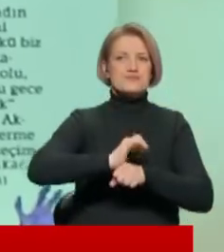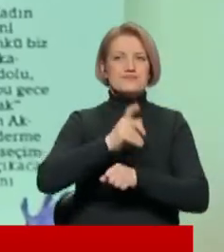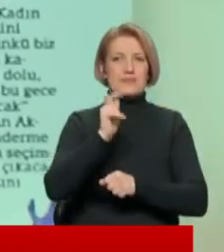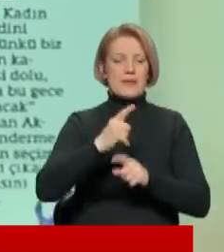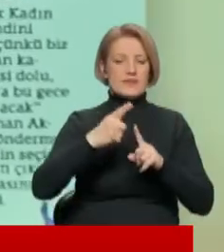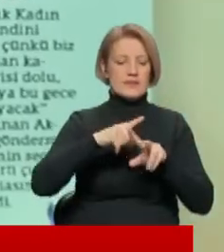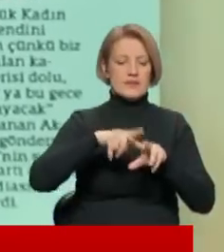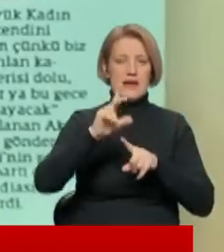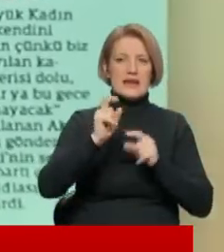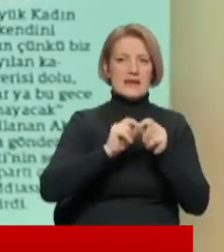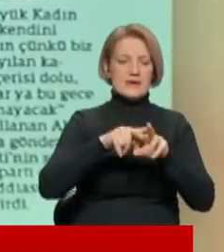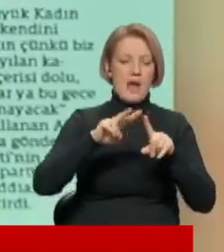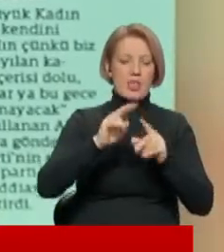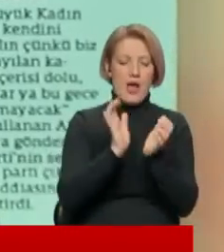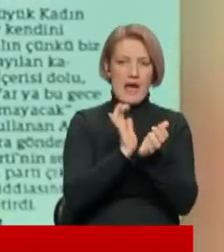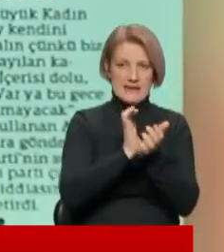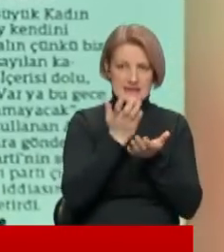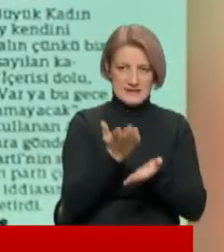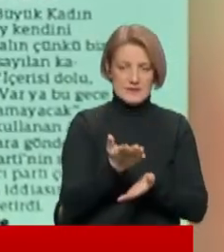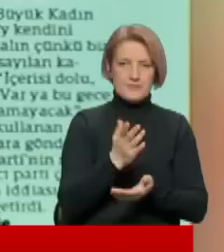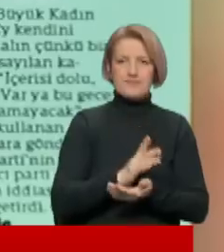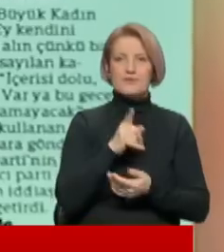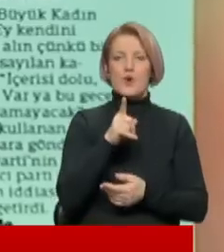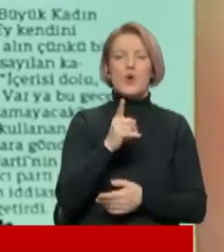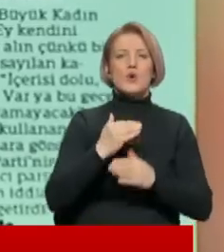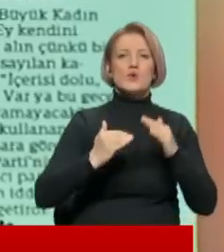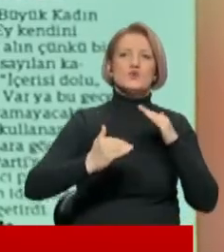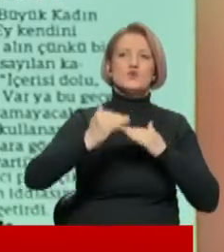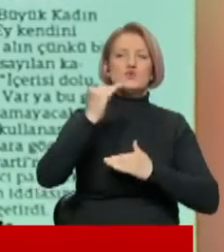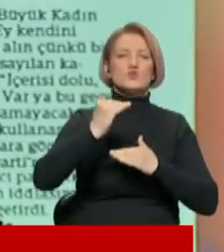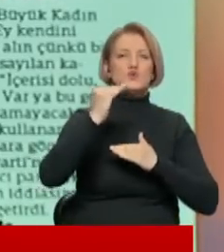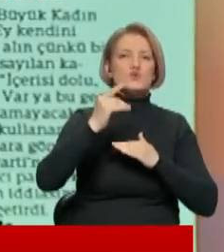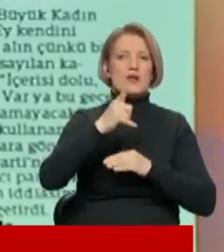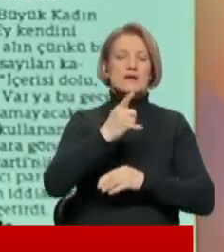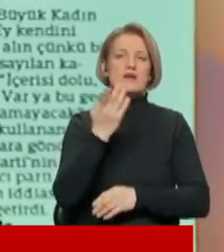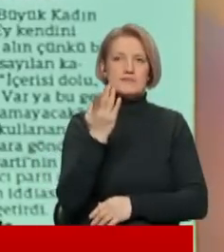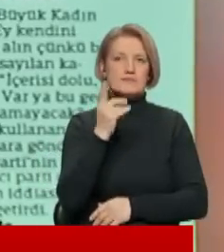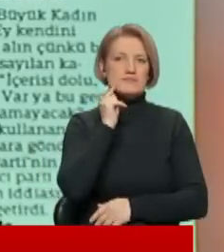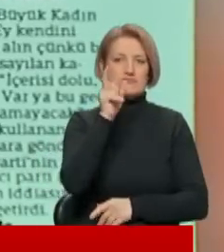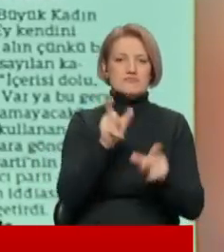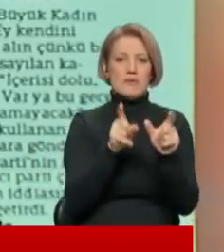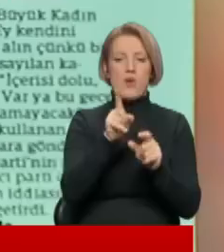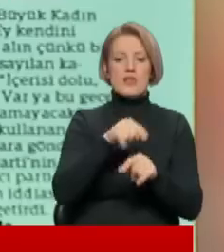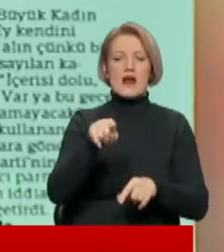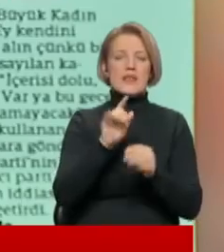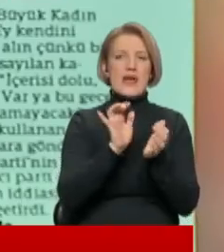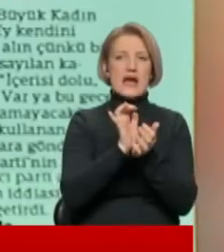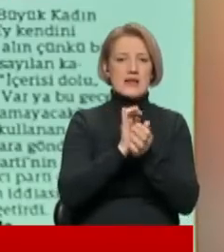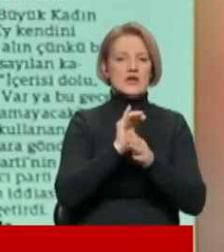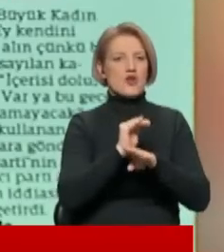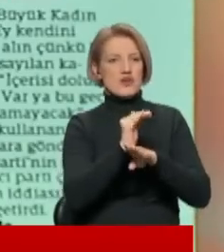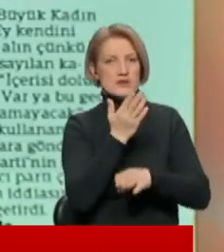ama Taliban ailesi ya da Taliban'ın o yüksek mevkilerinde olan kişiler onların ailesinin